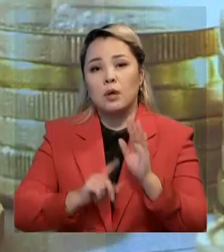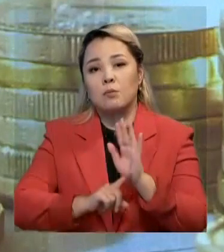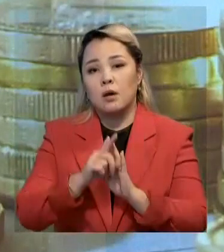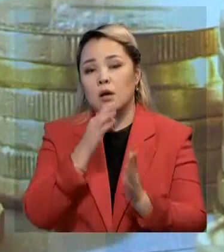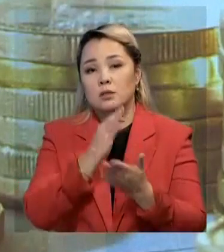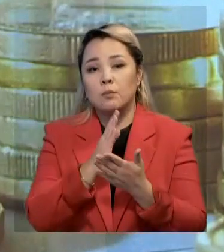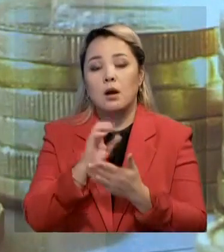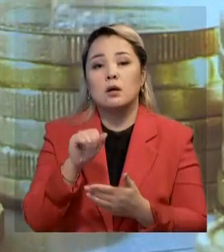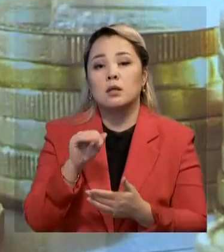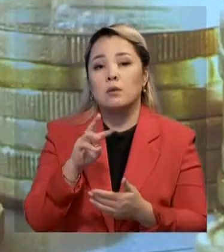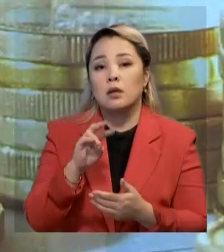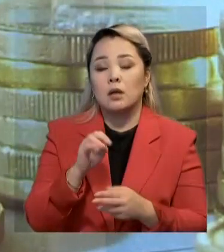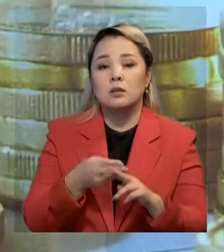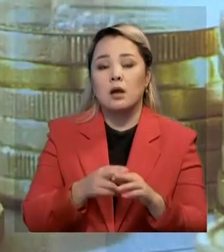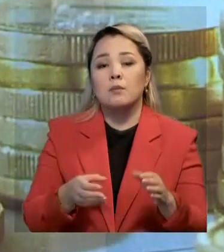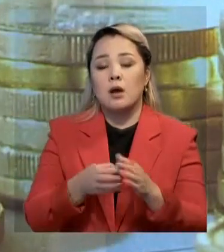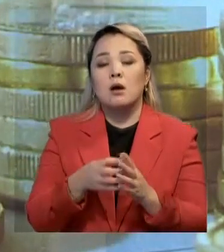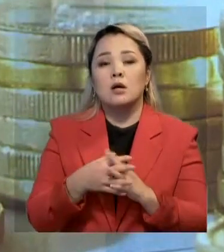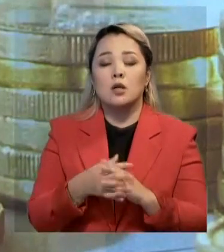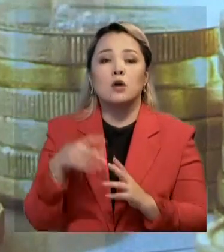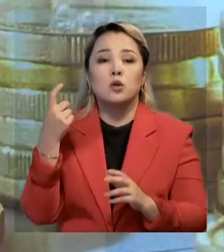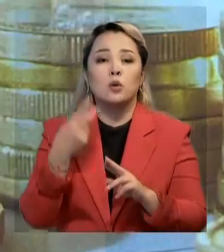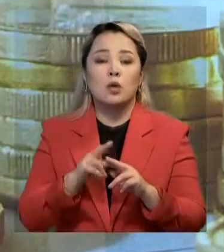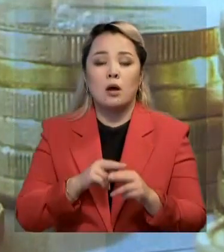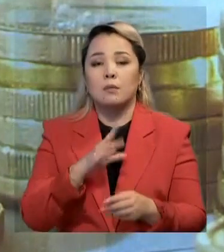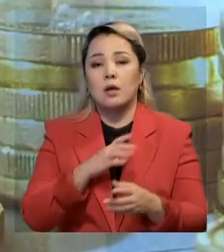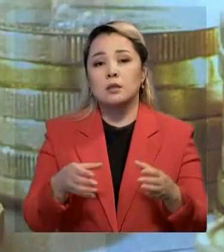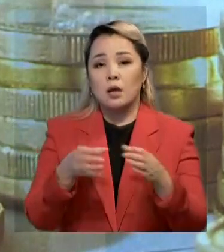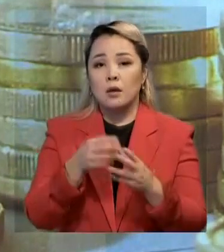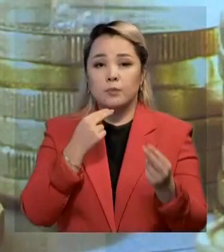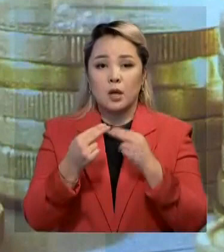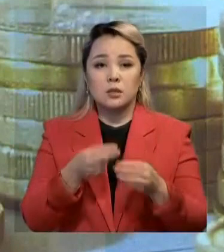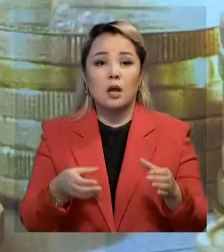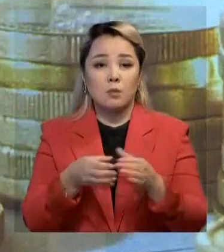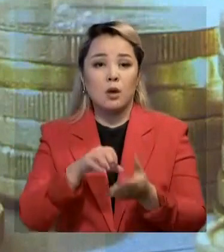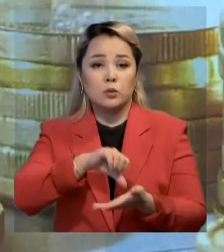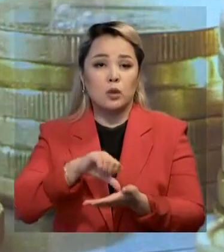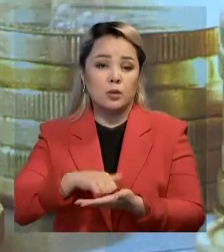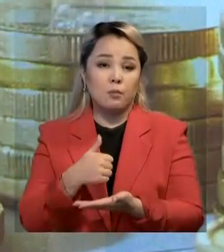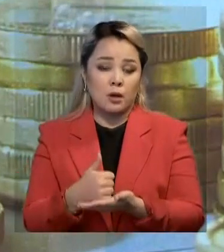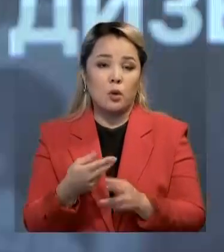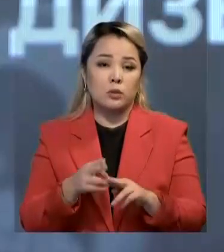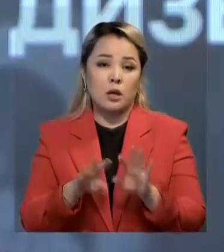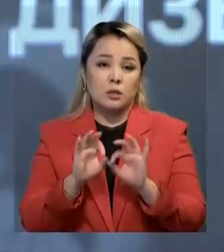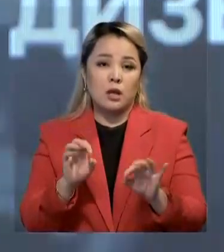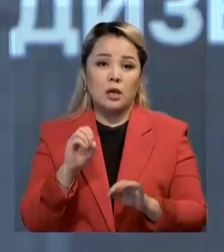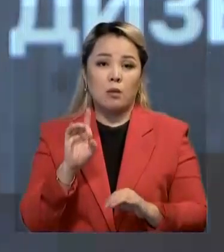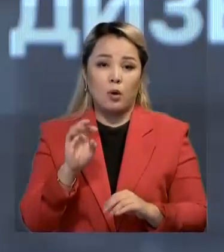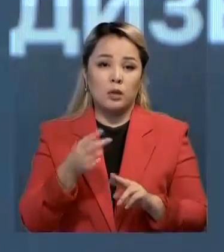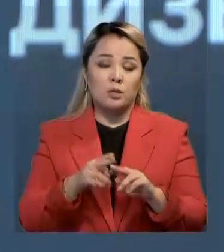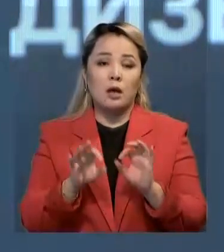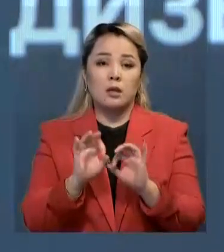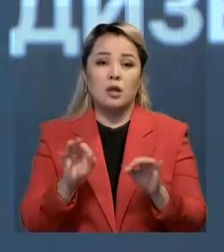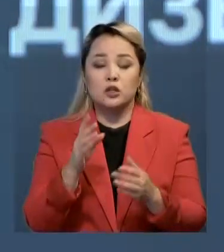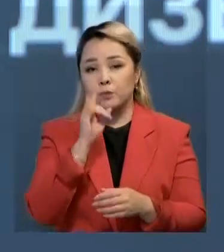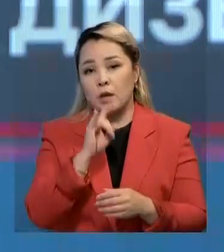жөн. Атамекен палатасының агрошаруашылық кешені мен тамақ өнеркәсібі департаментінің басшысы осылай дейді. Ербол Есенеевтің